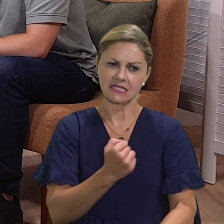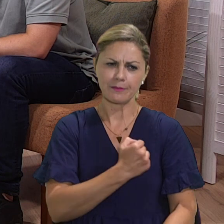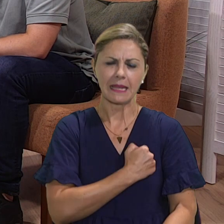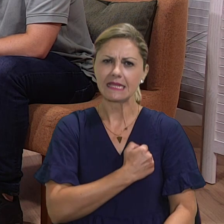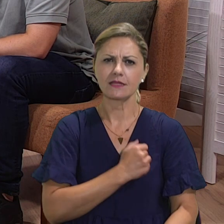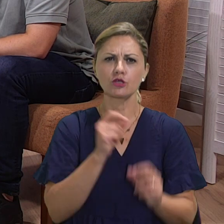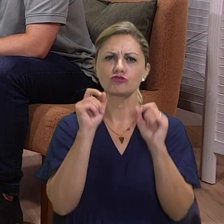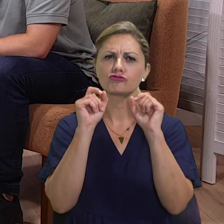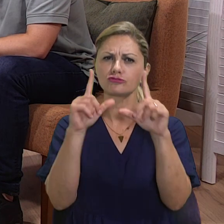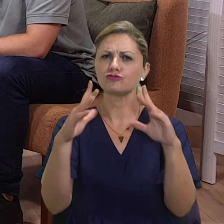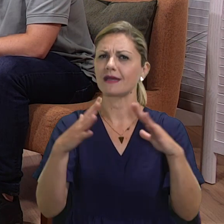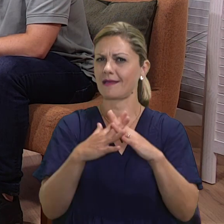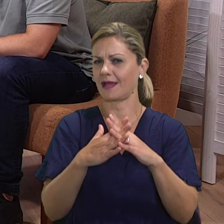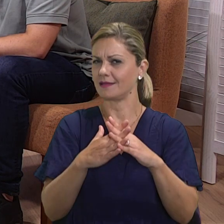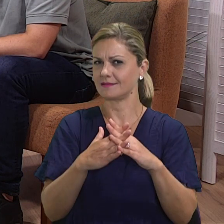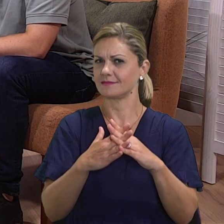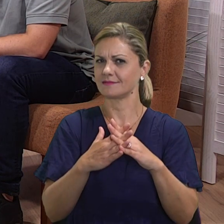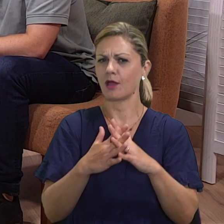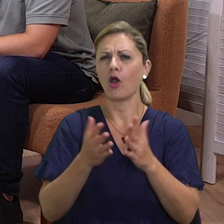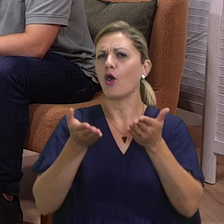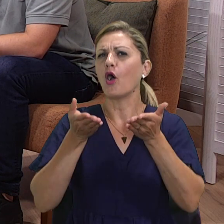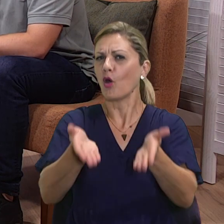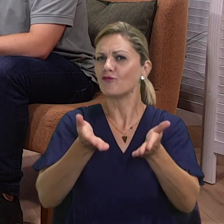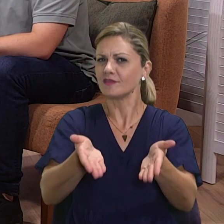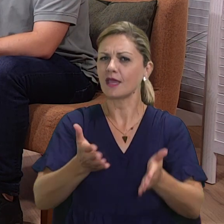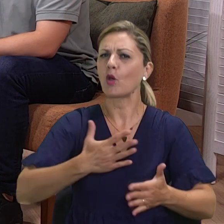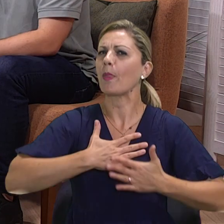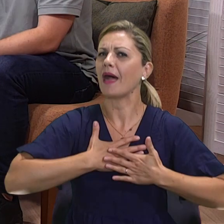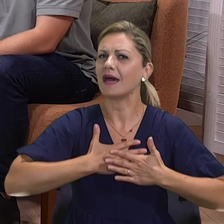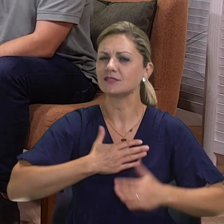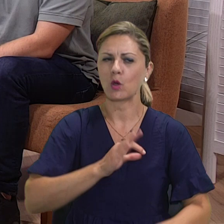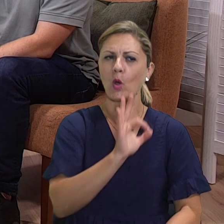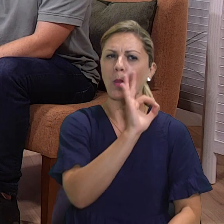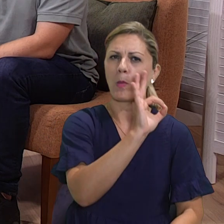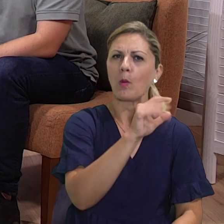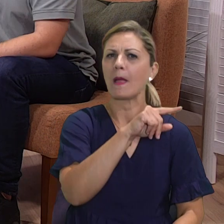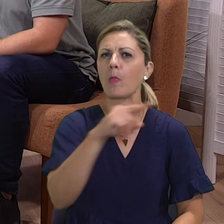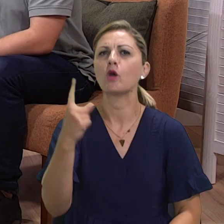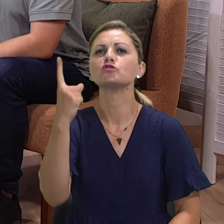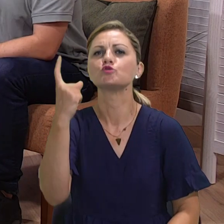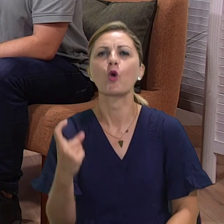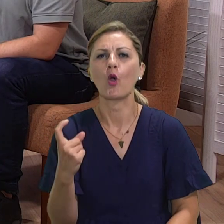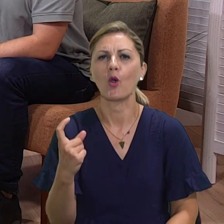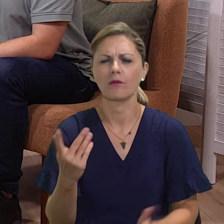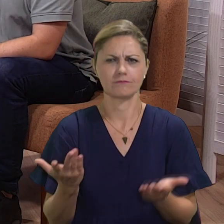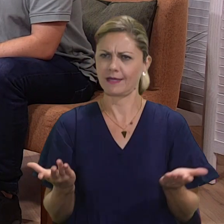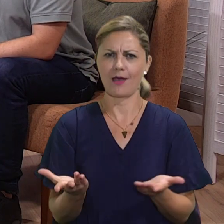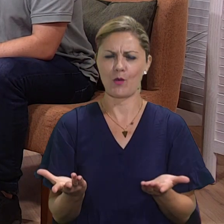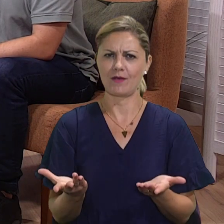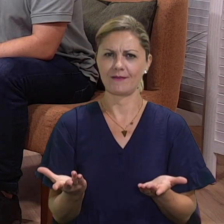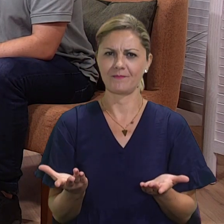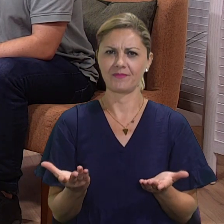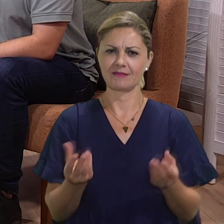Split vam je čudan grad. Znači, mi ovdje kod nas je od nule do